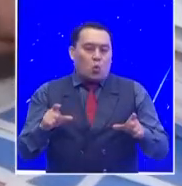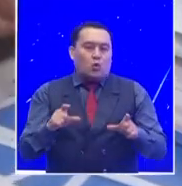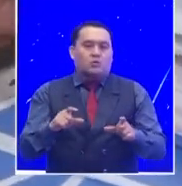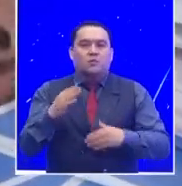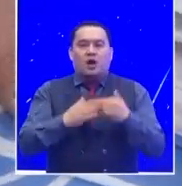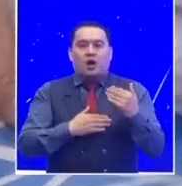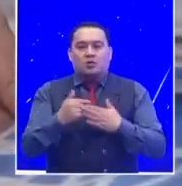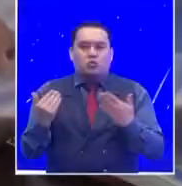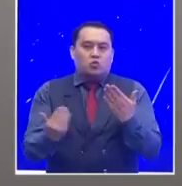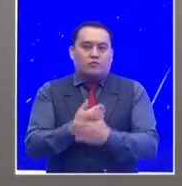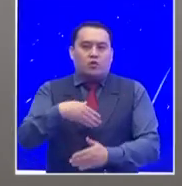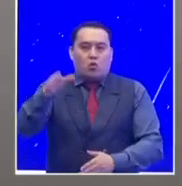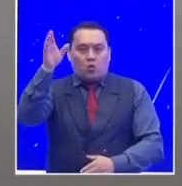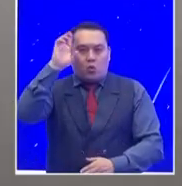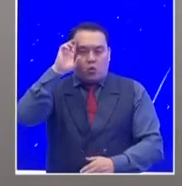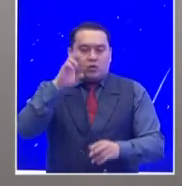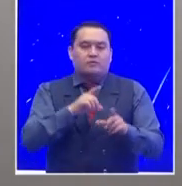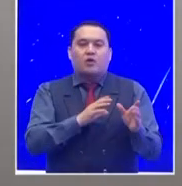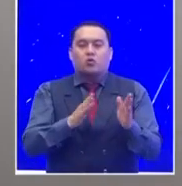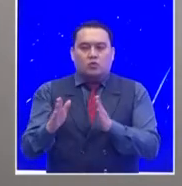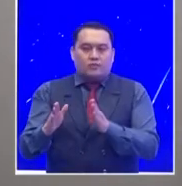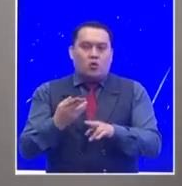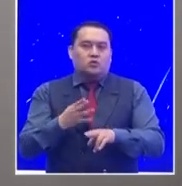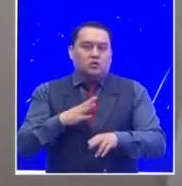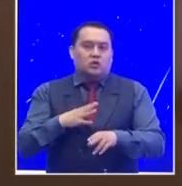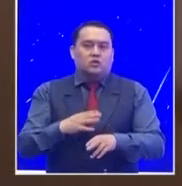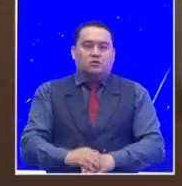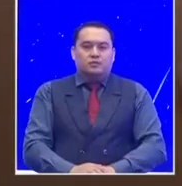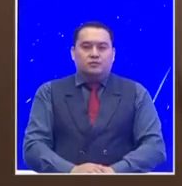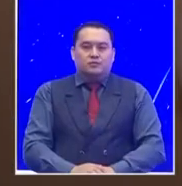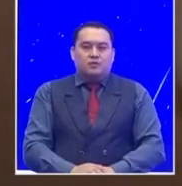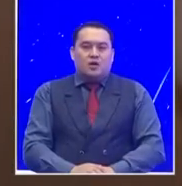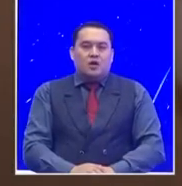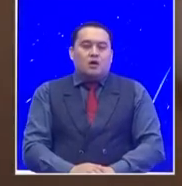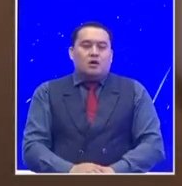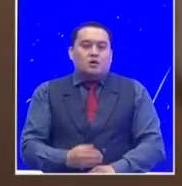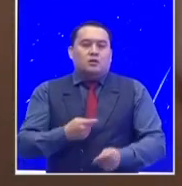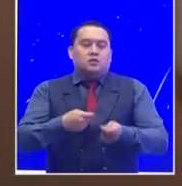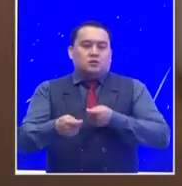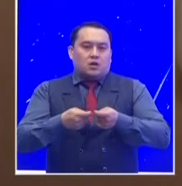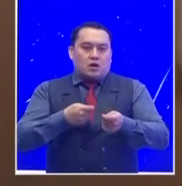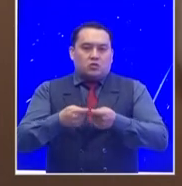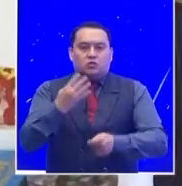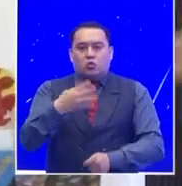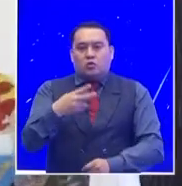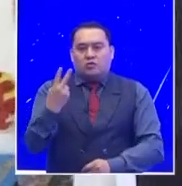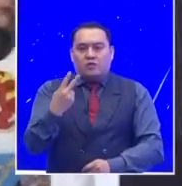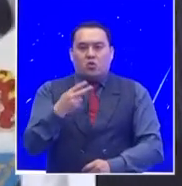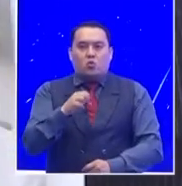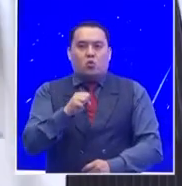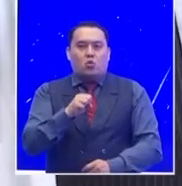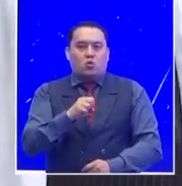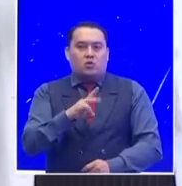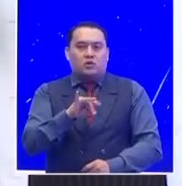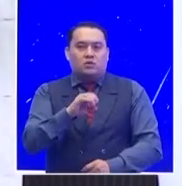практикуют новую для города систему языкового погружения по методу эстонских коллег. По словам заведующей детским садом номер 42 Гульнисы